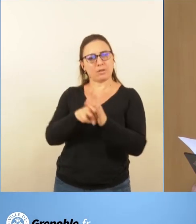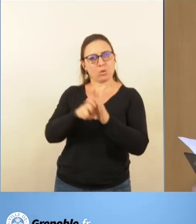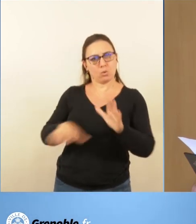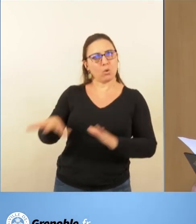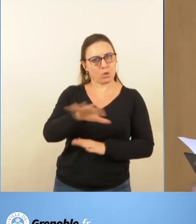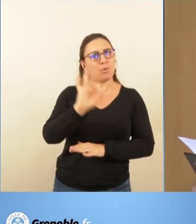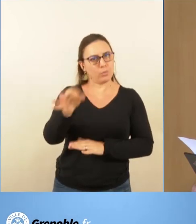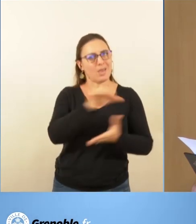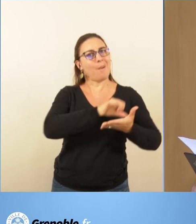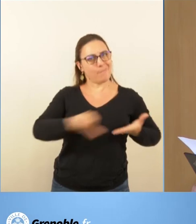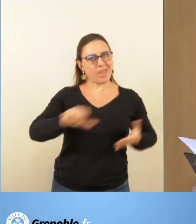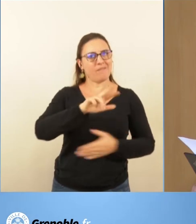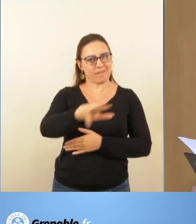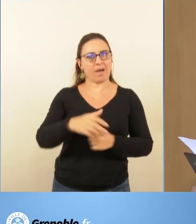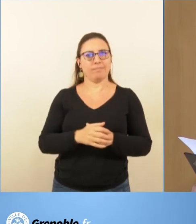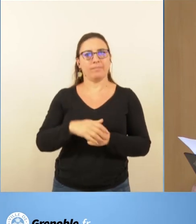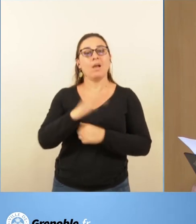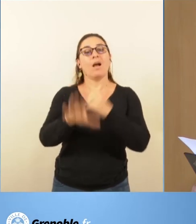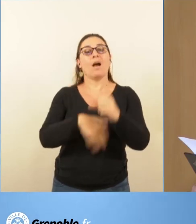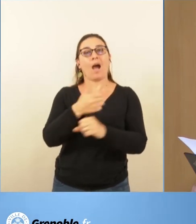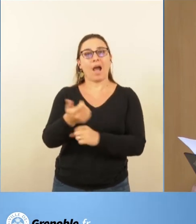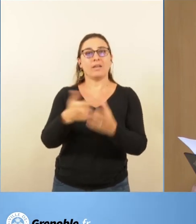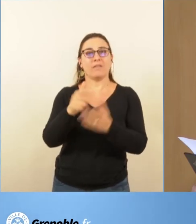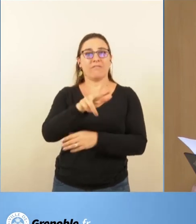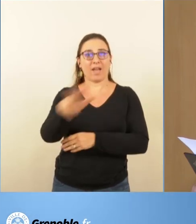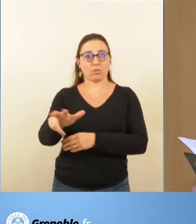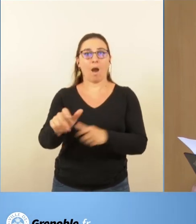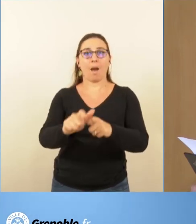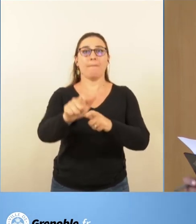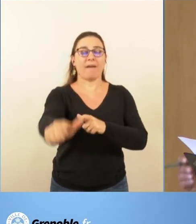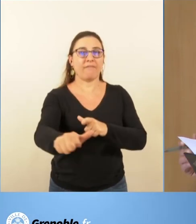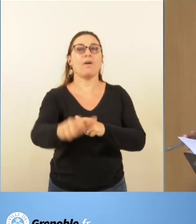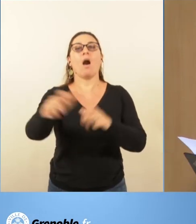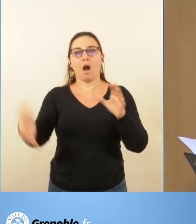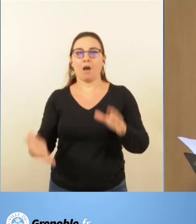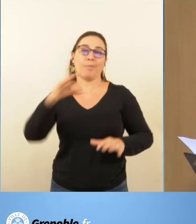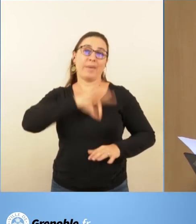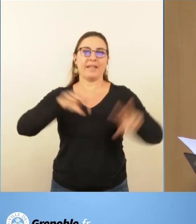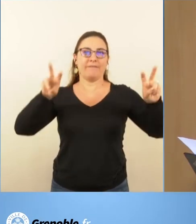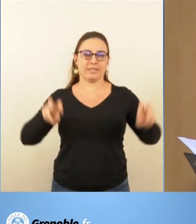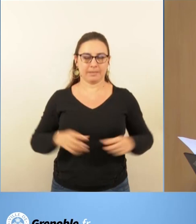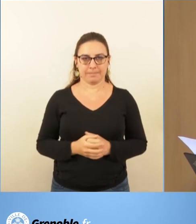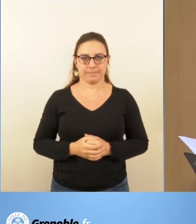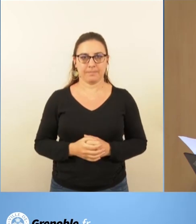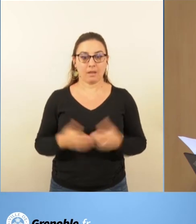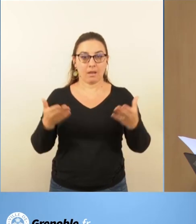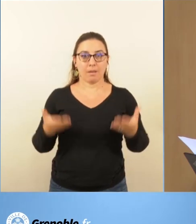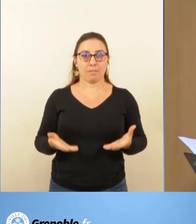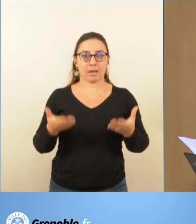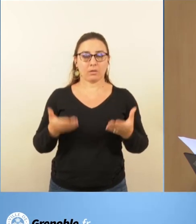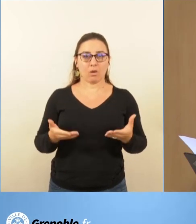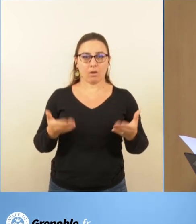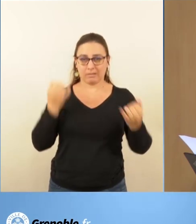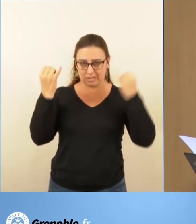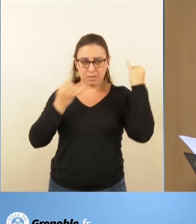et si en 2023 que vous en tirer les bénéfices et maintenant si vous voulez donc vraiment